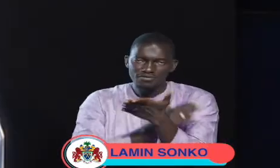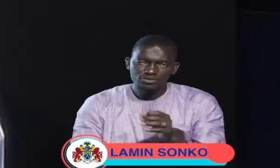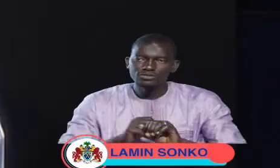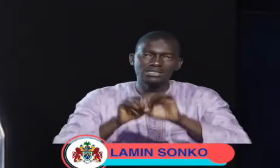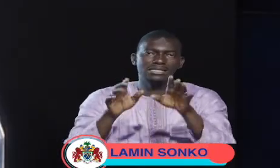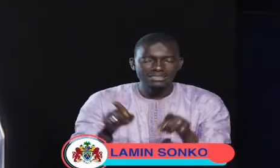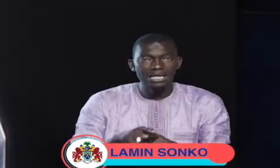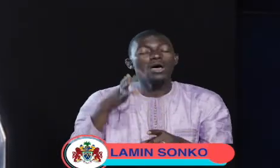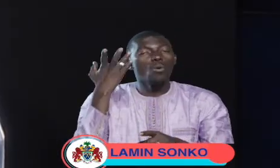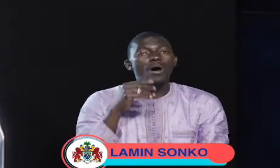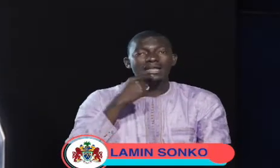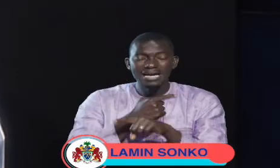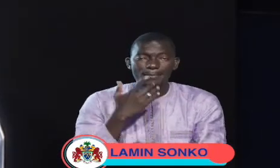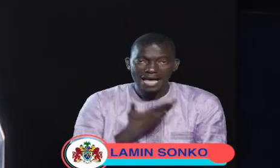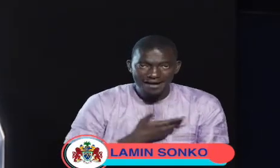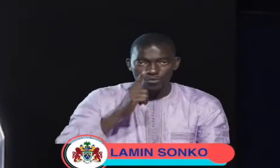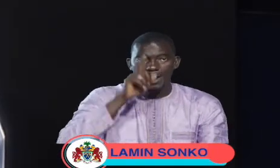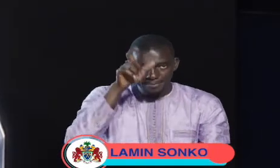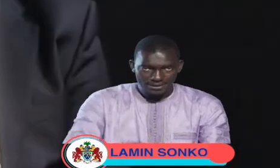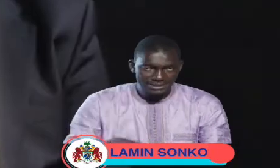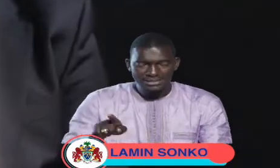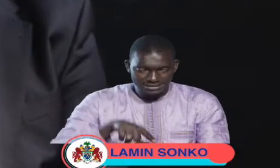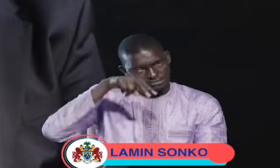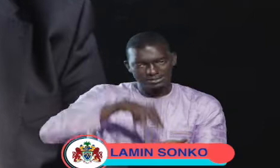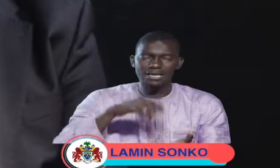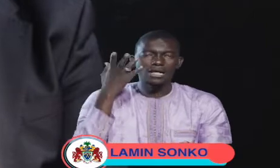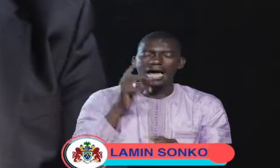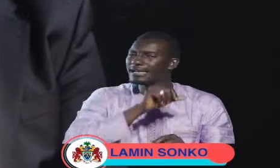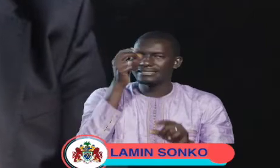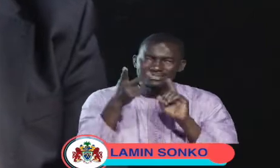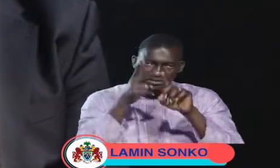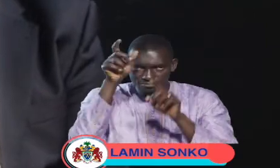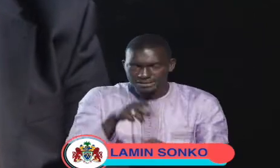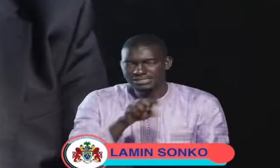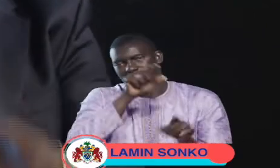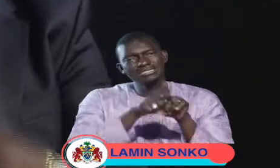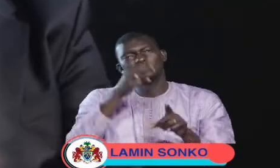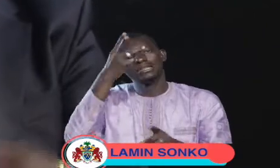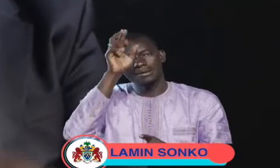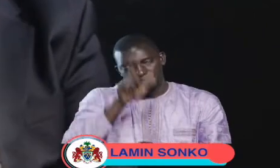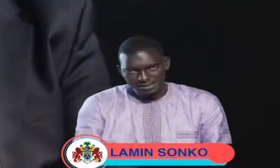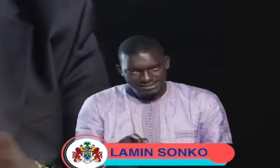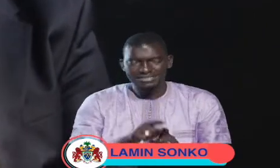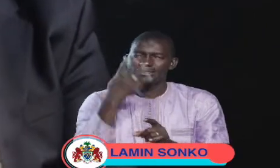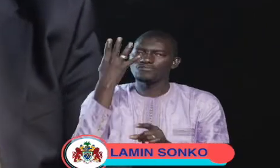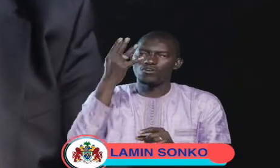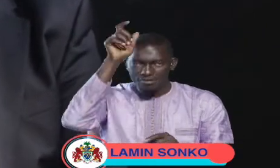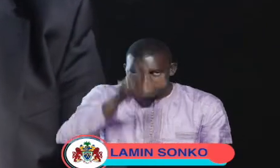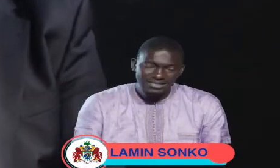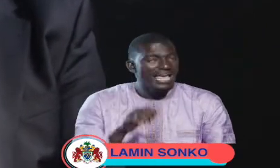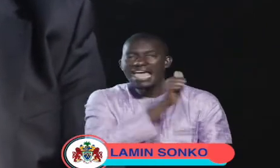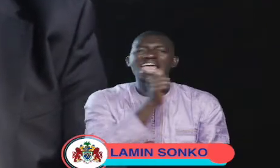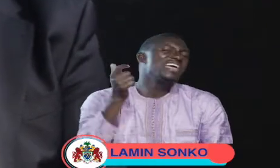dañ taxaw wax ni ngi fal am nañ case ñaar bi tam non lañ dem ñeete bi tam be legi sa ñu ngi wax ni ngi bes bu nak ñu ngi